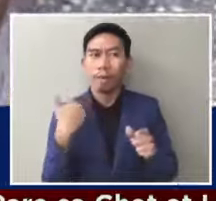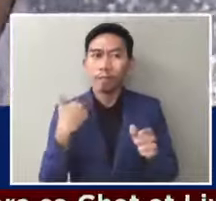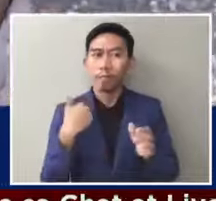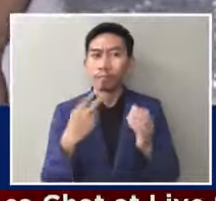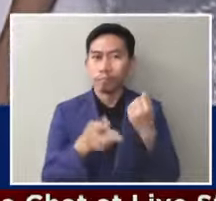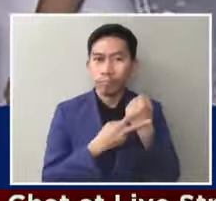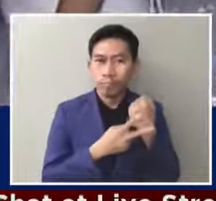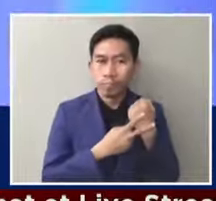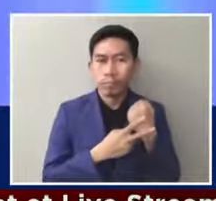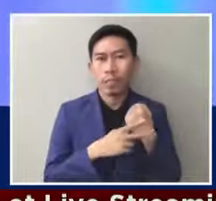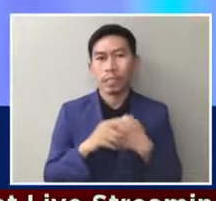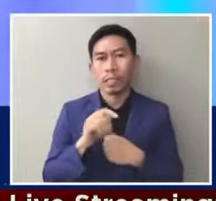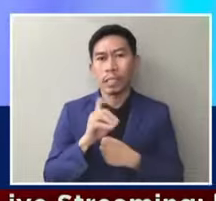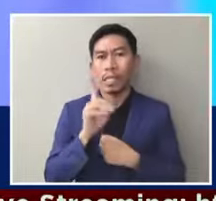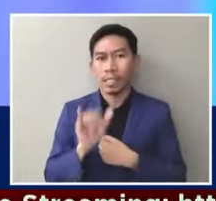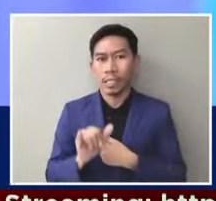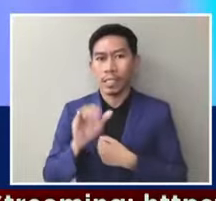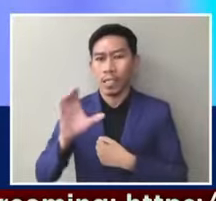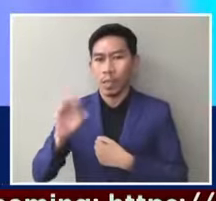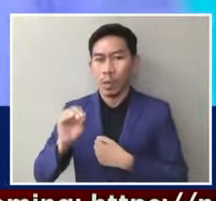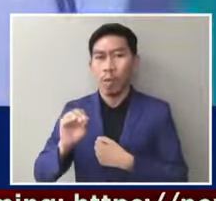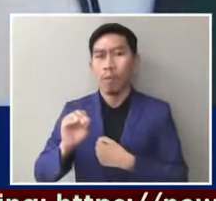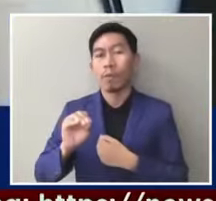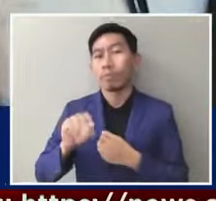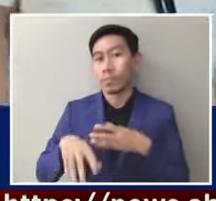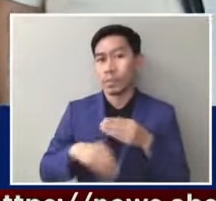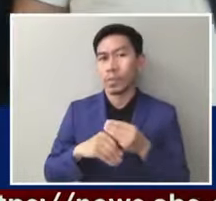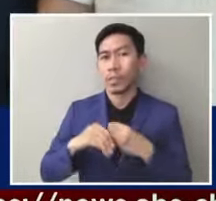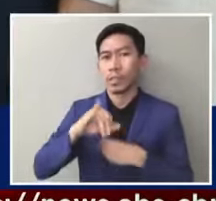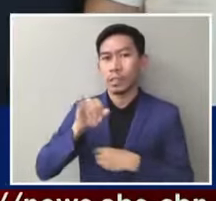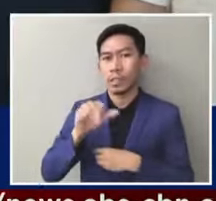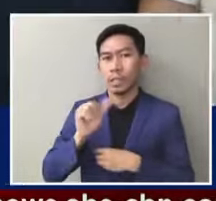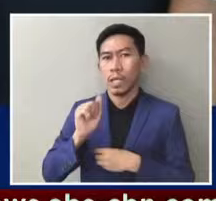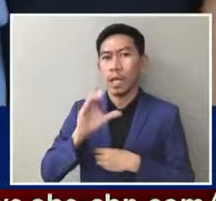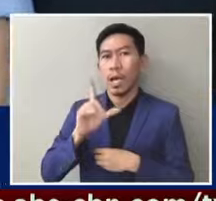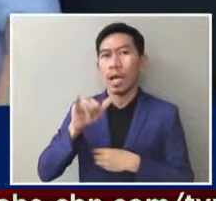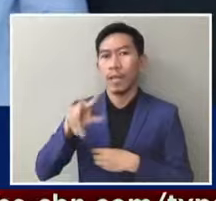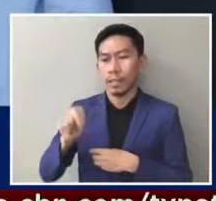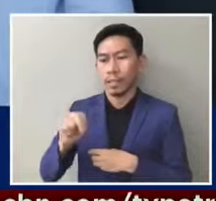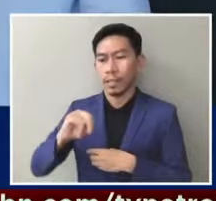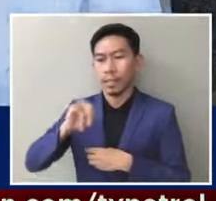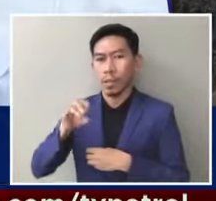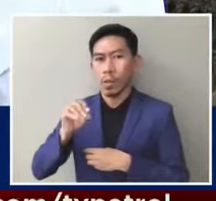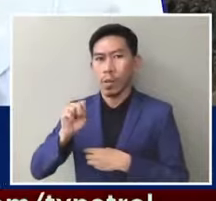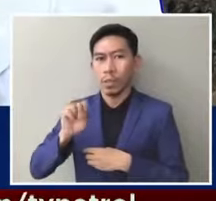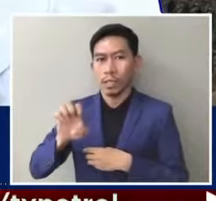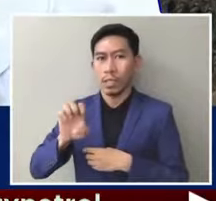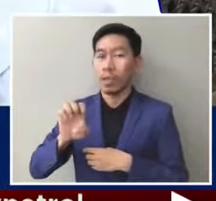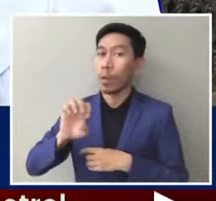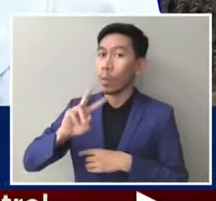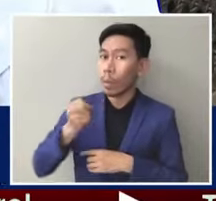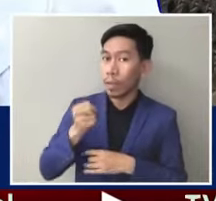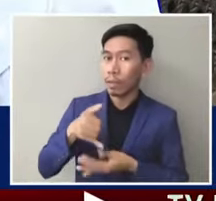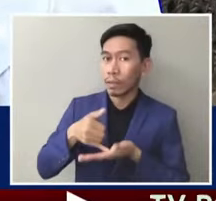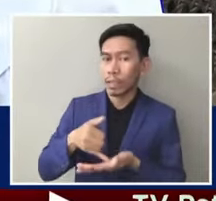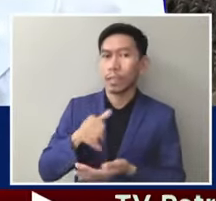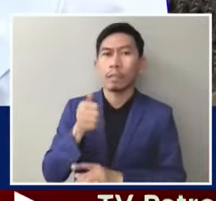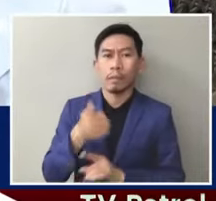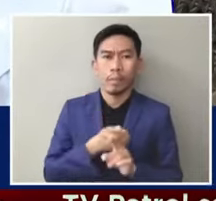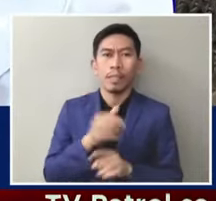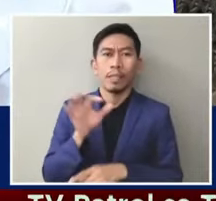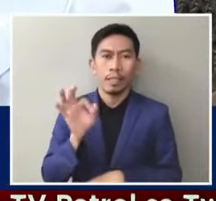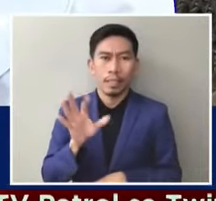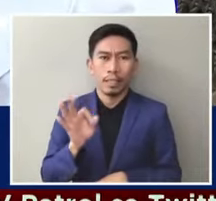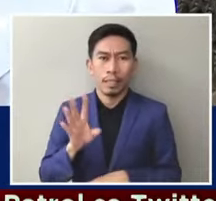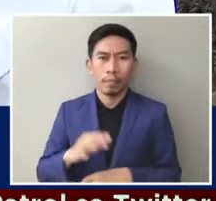at namayapang batikang aktres na si Jacqueline Jose. Gagawin ang awards night sa April 19. Pero ilang oras